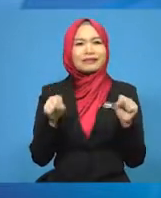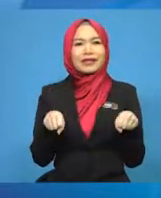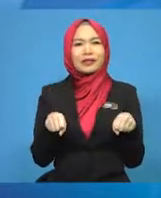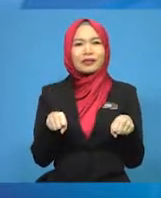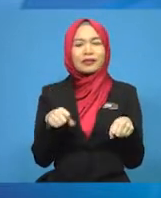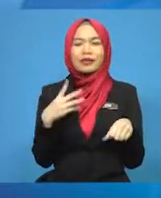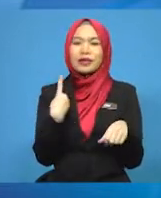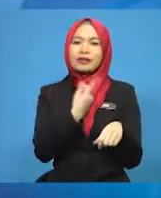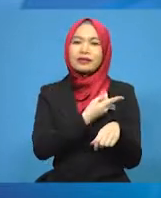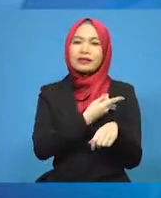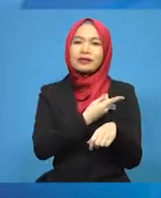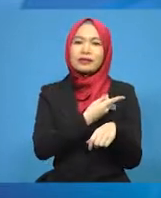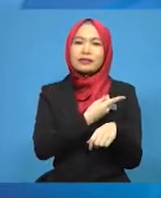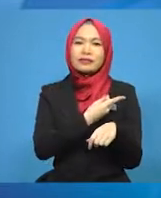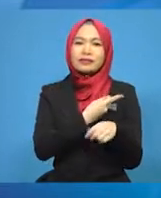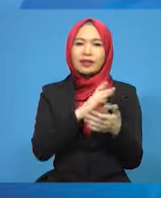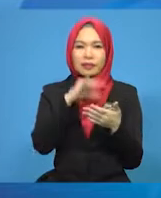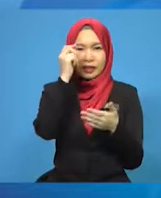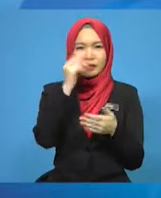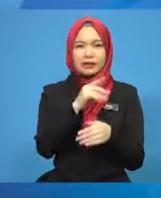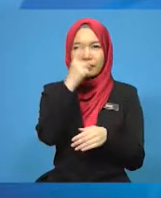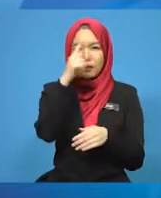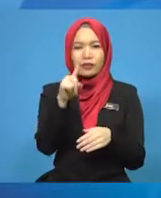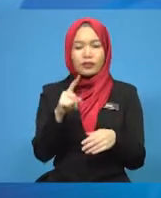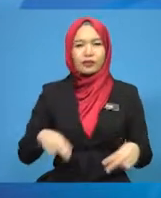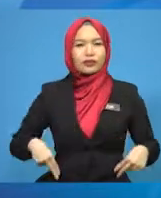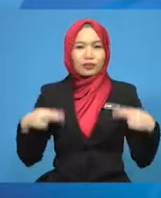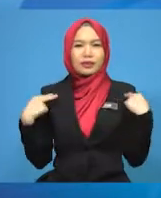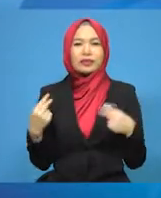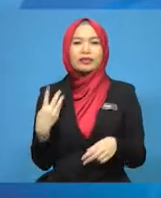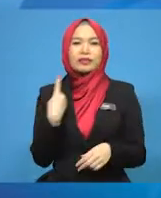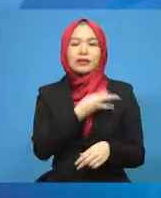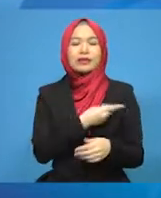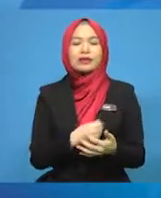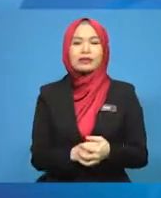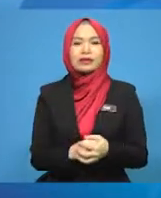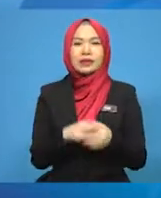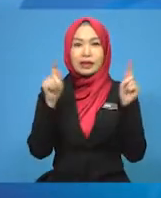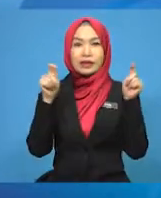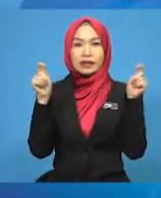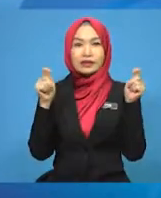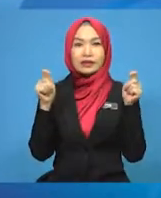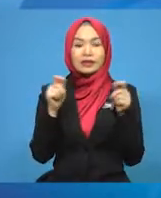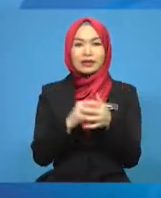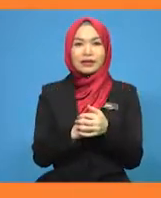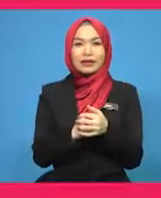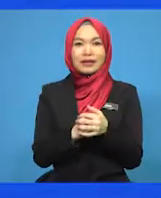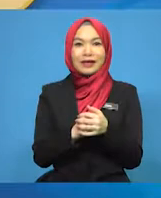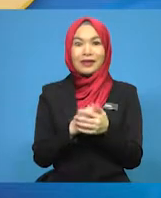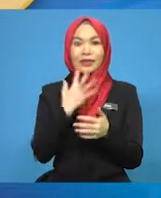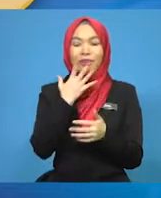yang kita boleh kaitkan dalam kehidupan seharian kita. Apa tajuk dia? Okey, tajuknya adalah warna.